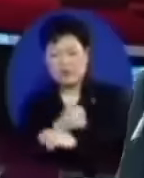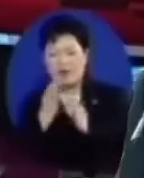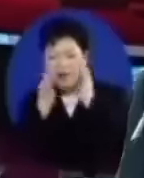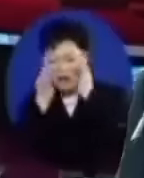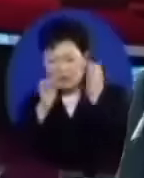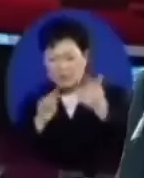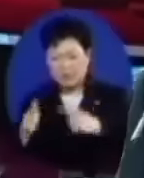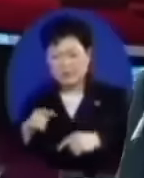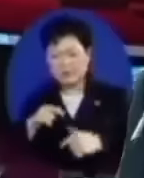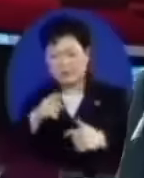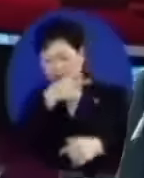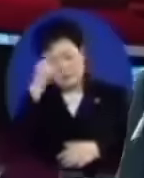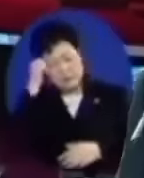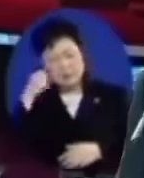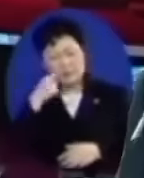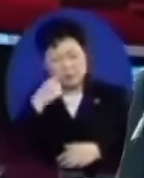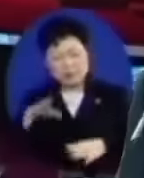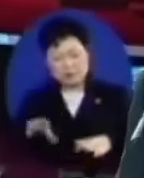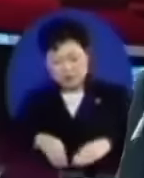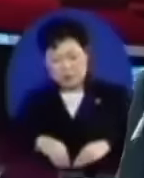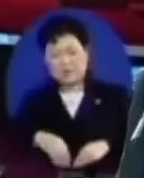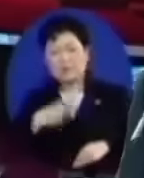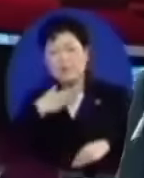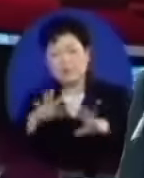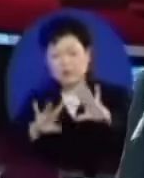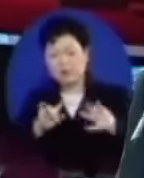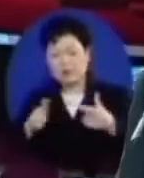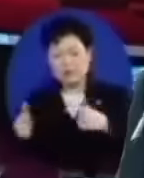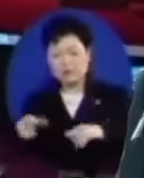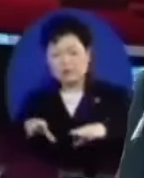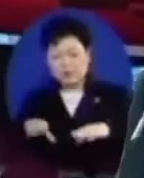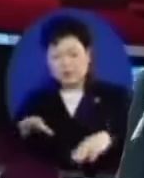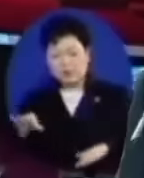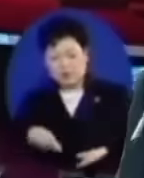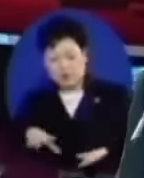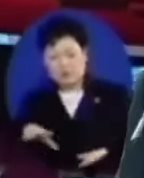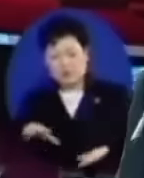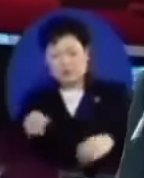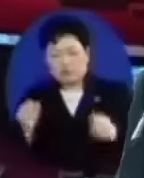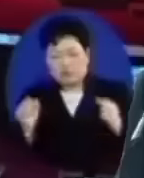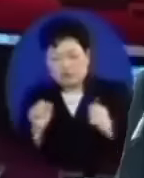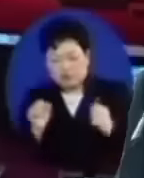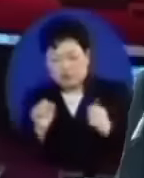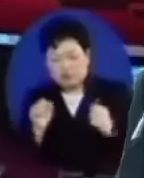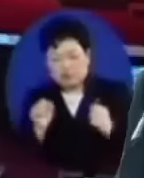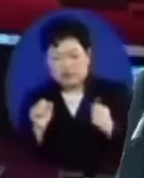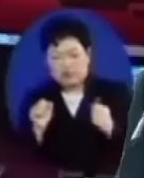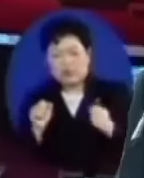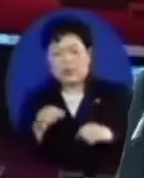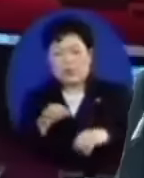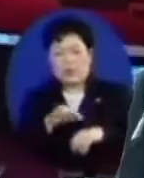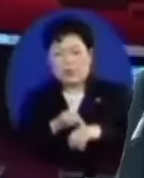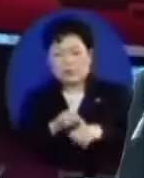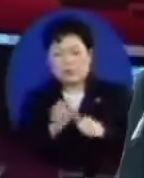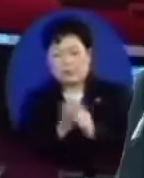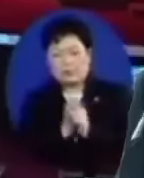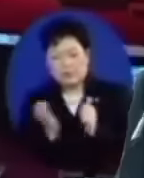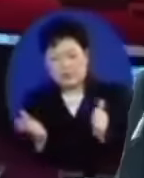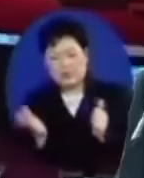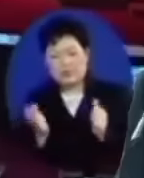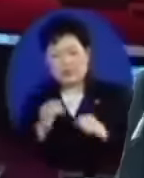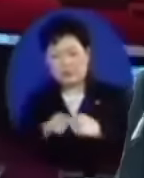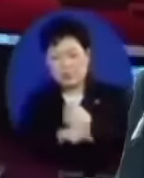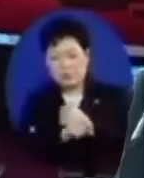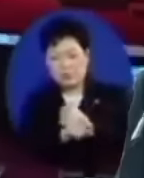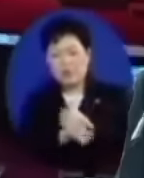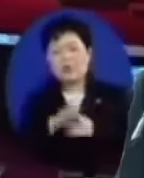애쓰고 여러 번 자지 못하고 주리며 목마르고 여러 번 굶고 춥고 헐벗으노라. 이런